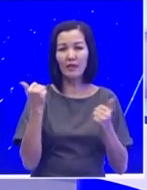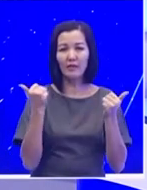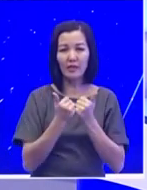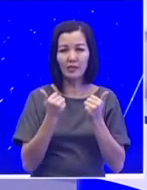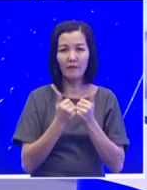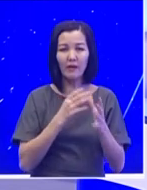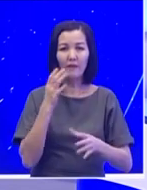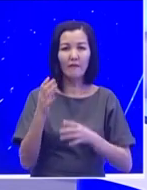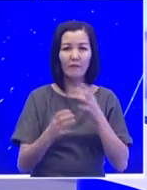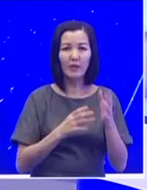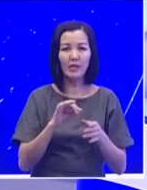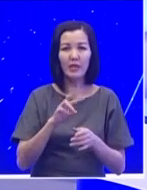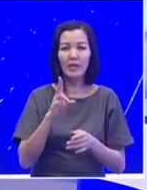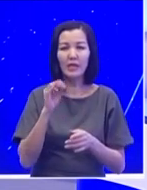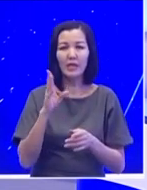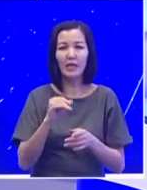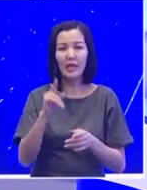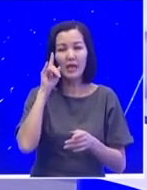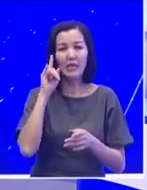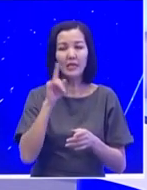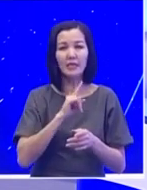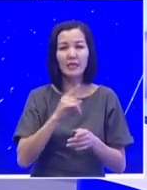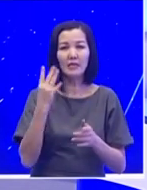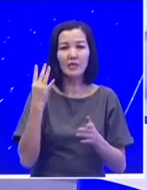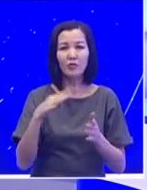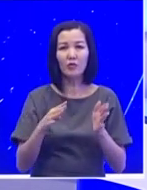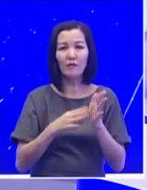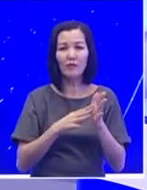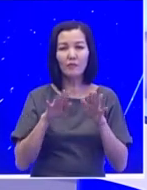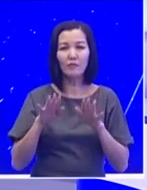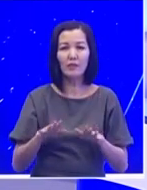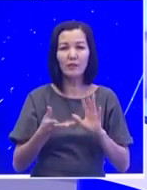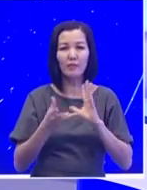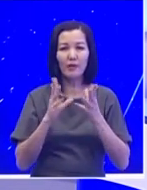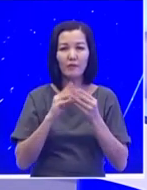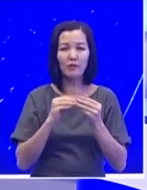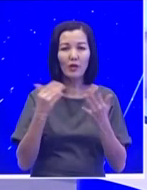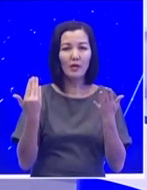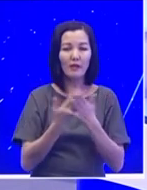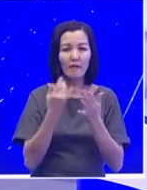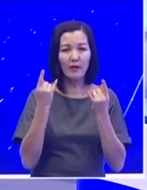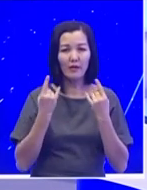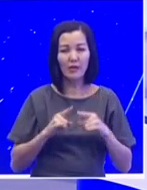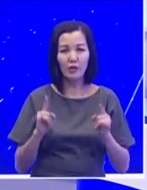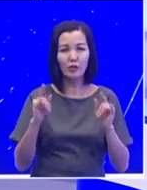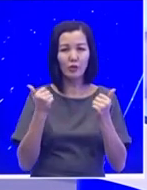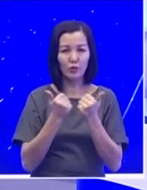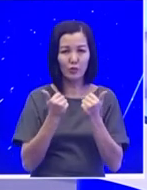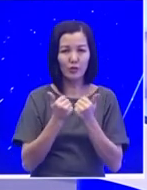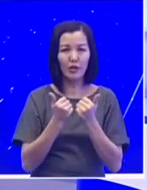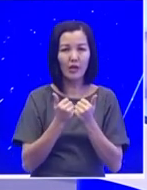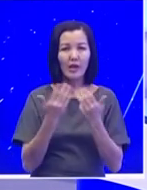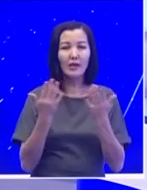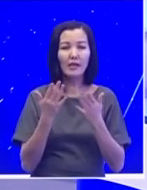мире является Нигерия. К слову, Казахстан занимает 48-е место по числу необычных новорожденных. Какие льготы предоставляются